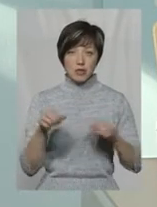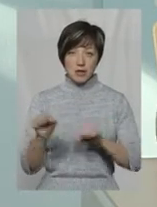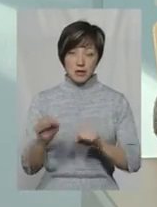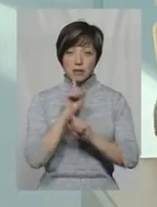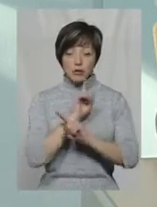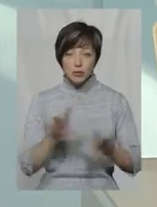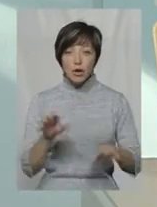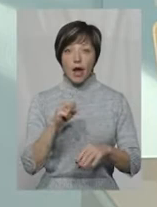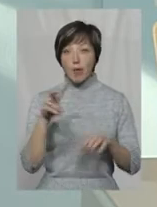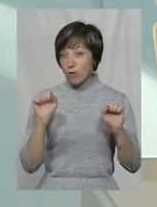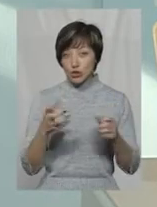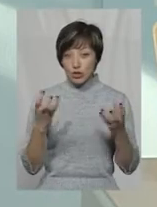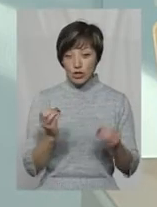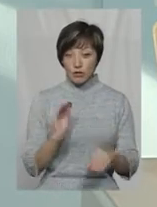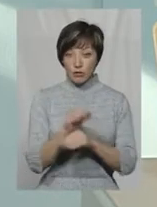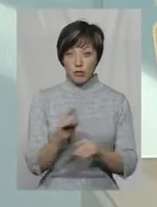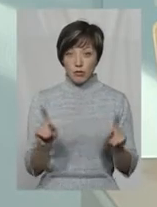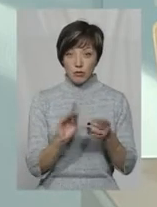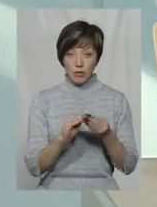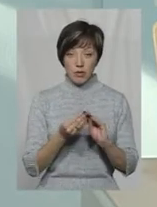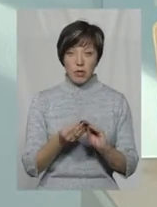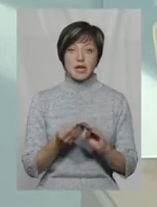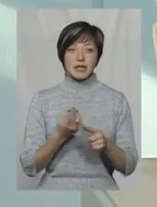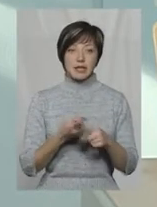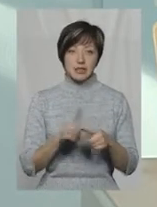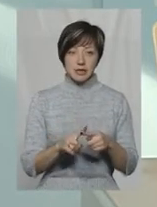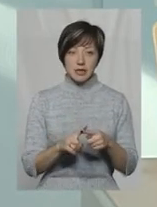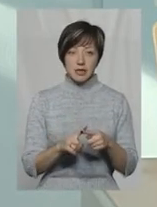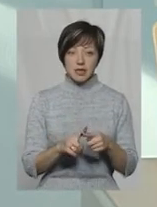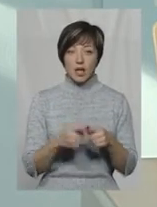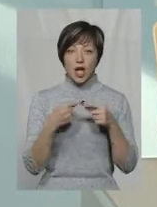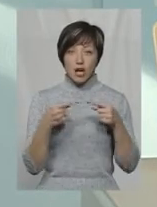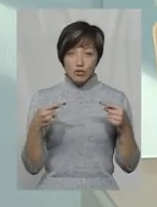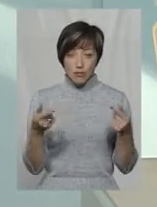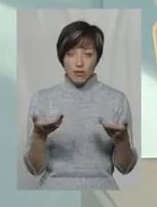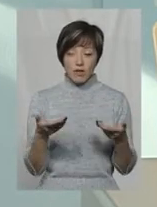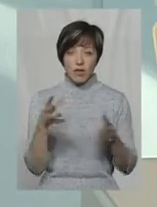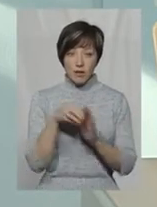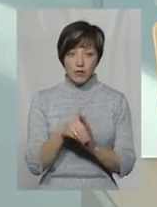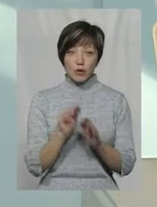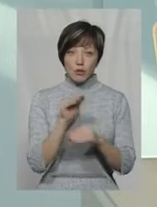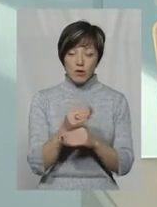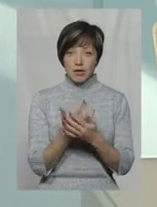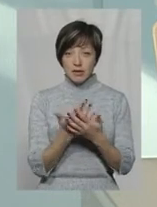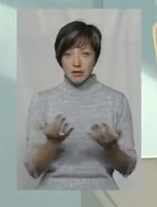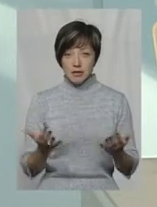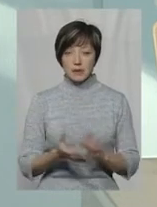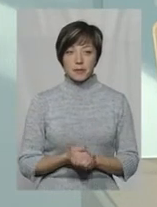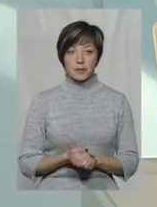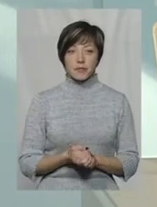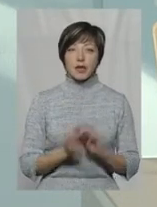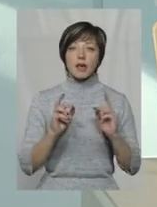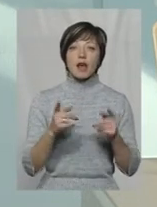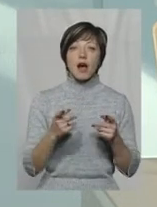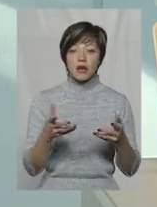захисту, але може і ще щось бути. Ну, знаєте, це ж речовина, там є і добавки, і все. Як